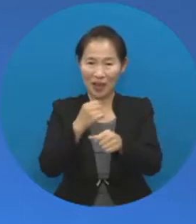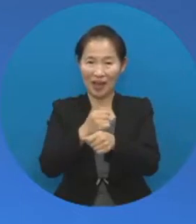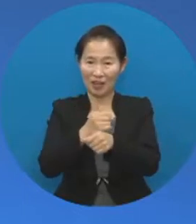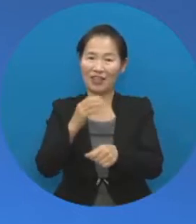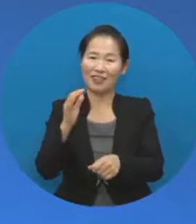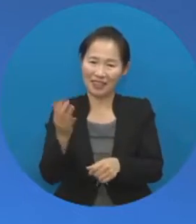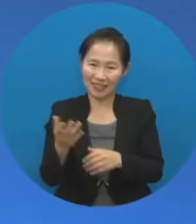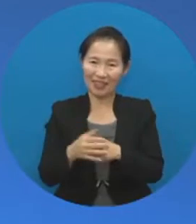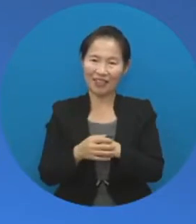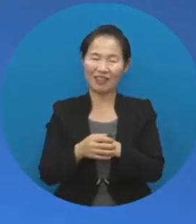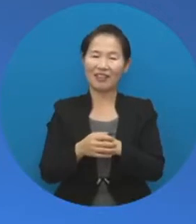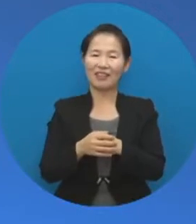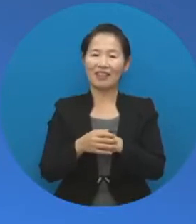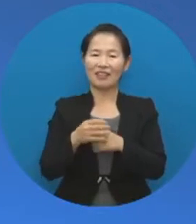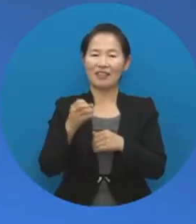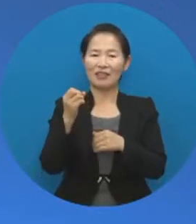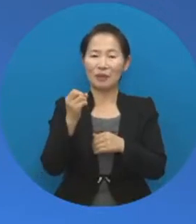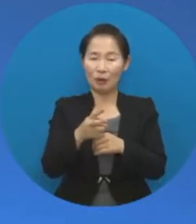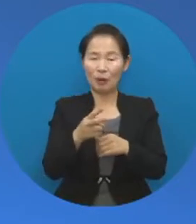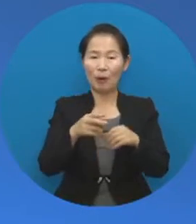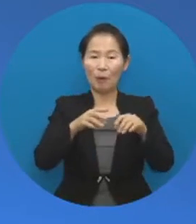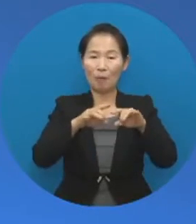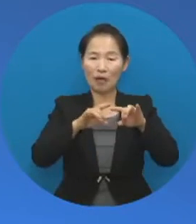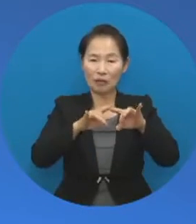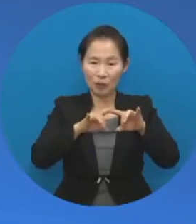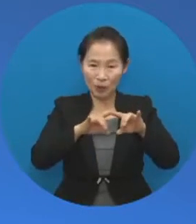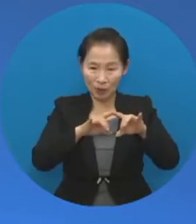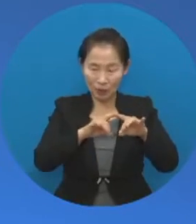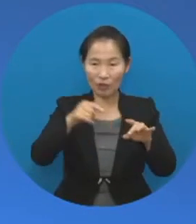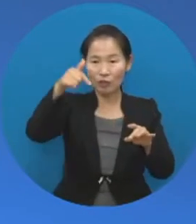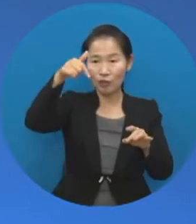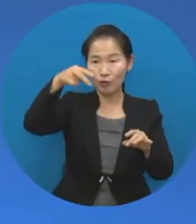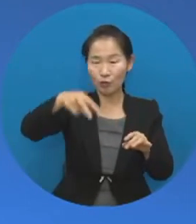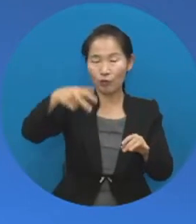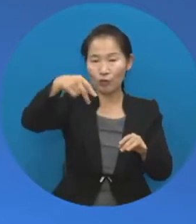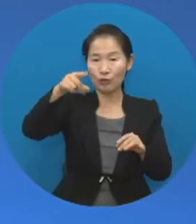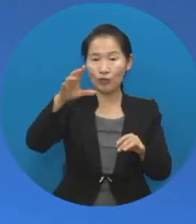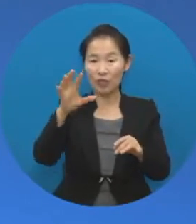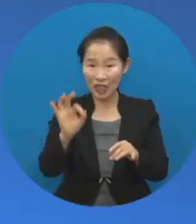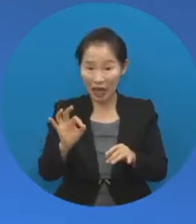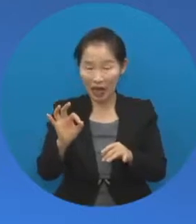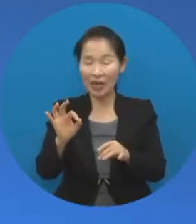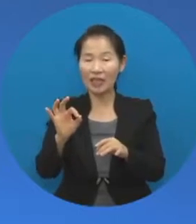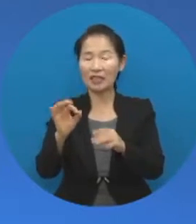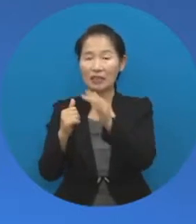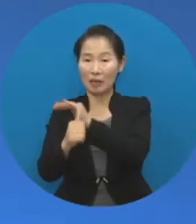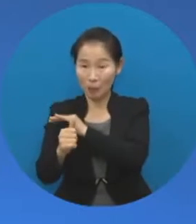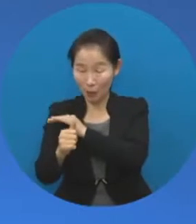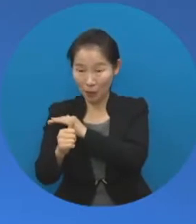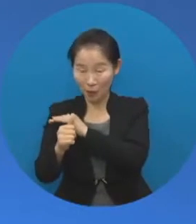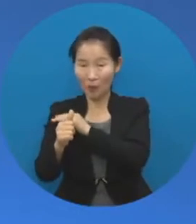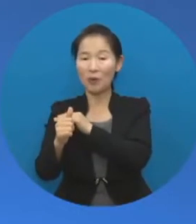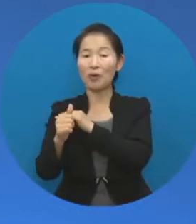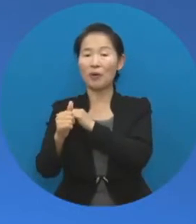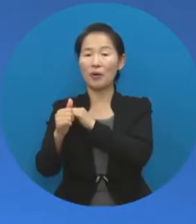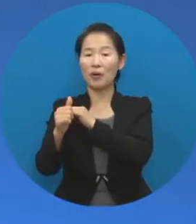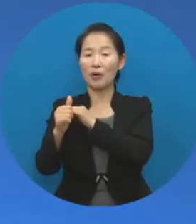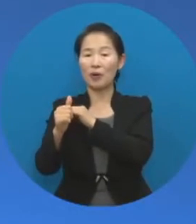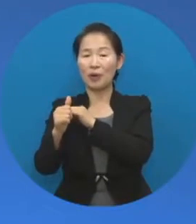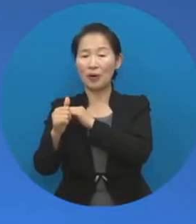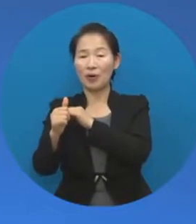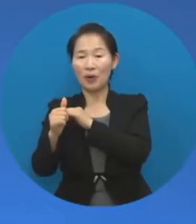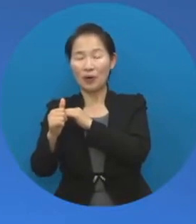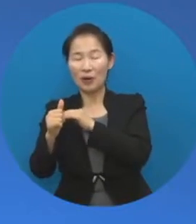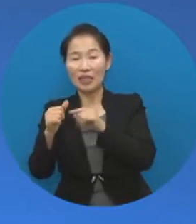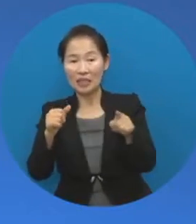방송을 교장출판사의 여진구 대표님이라고 있는데 그 방송을 그분이 본 거예요. 여러분 이 출판사의 사장님이